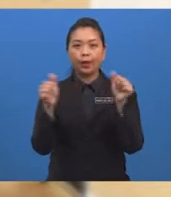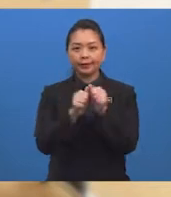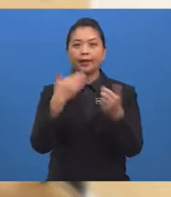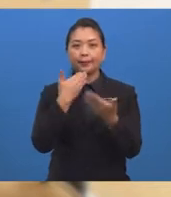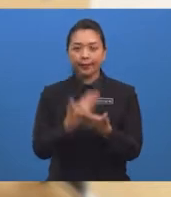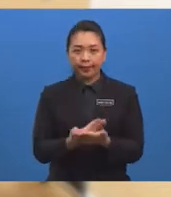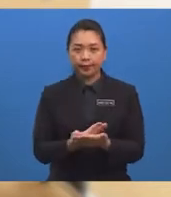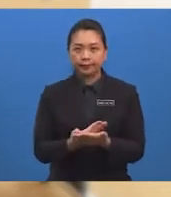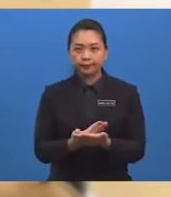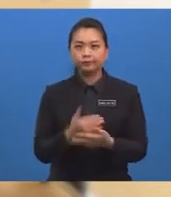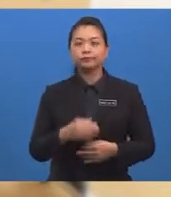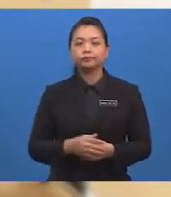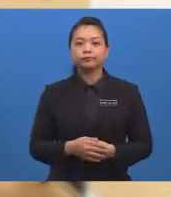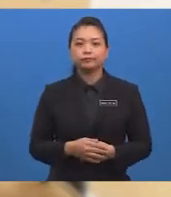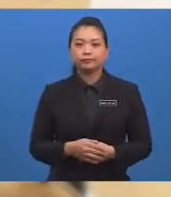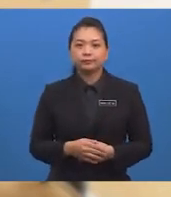dengan baik.